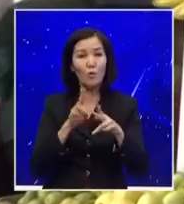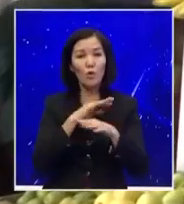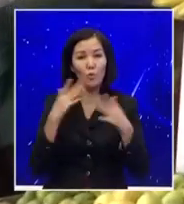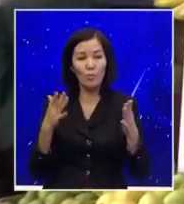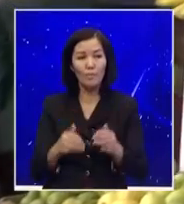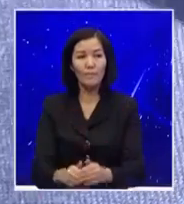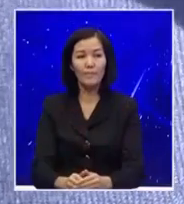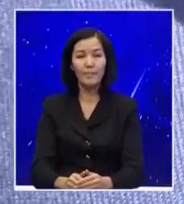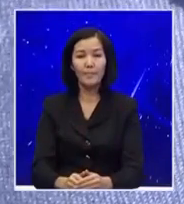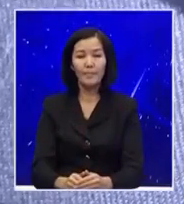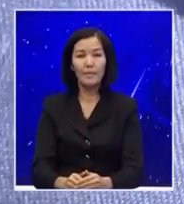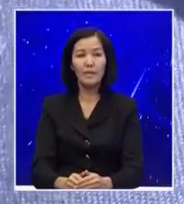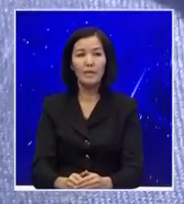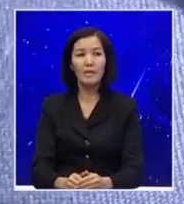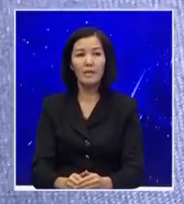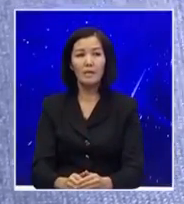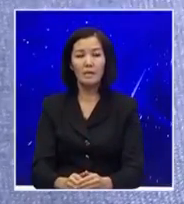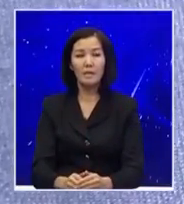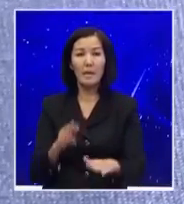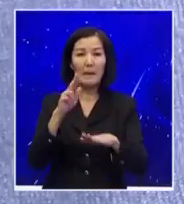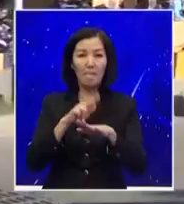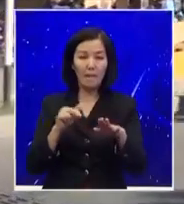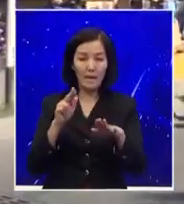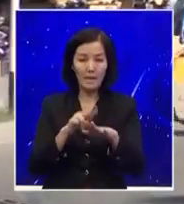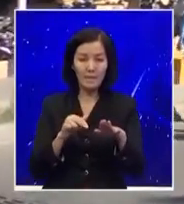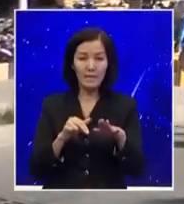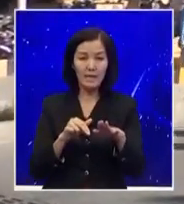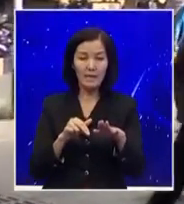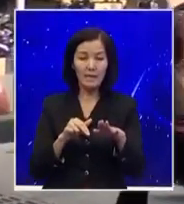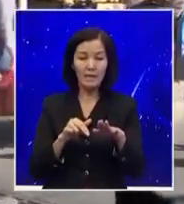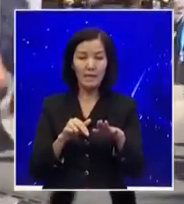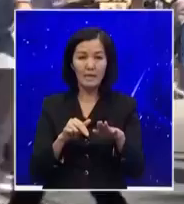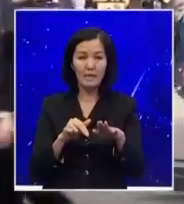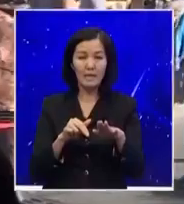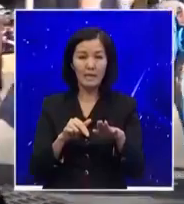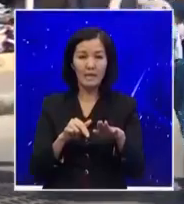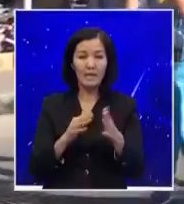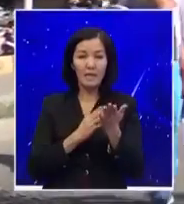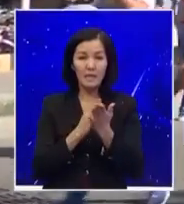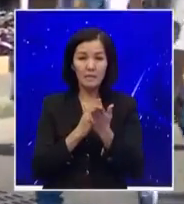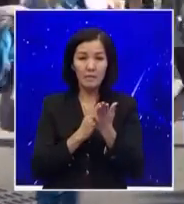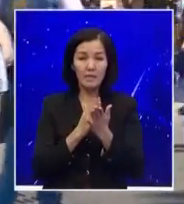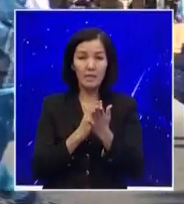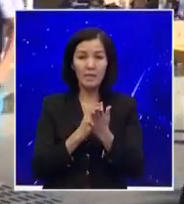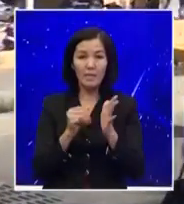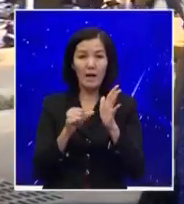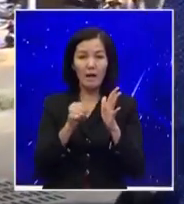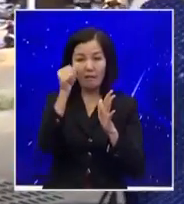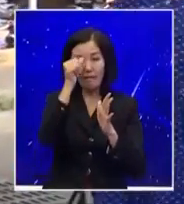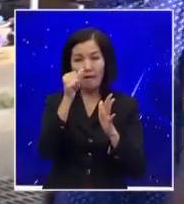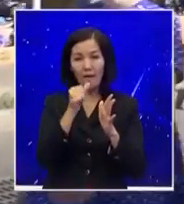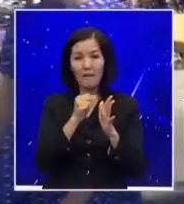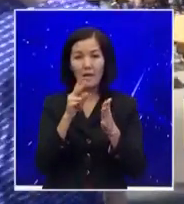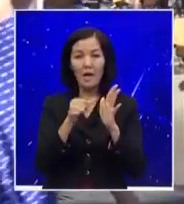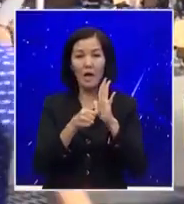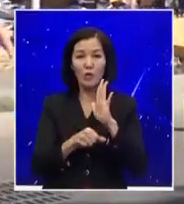емес. Сотрудникам полиции, Восточно-городского отдела полиции. Полицияның қызметкерлерімен жарты жылда 600 хаттама